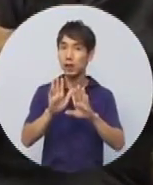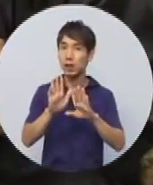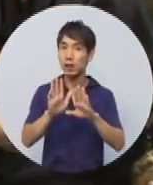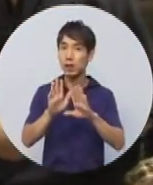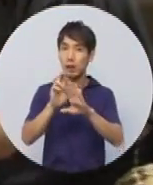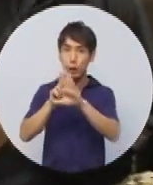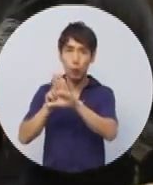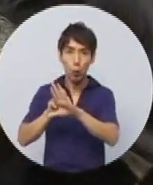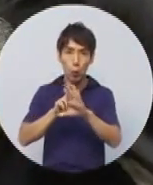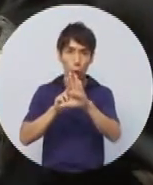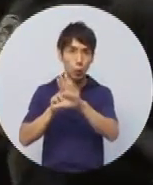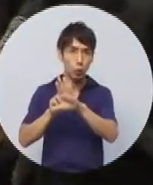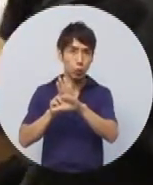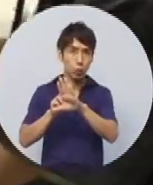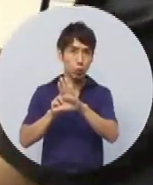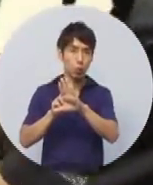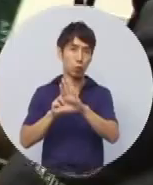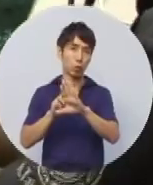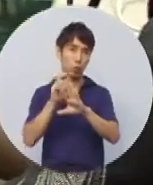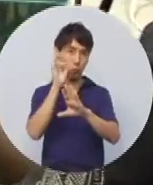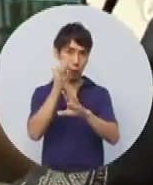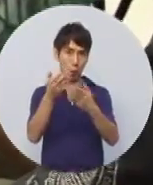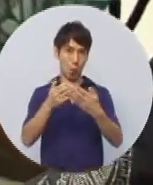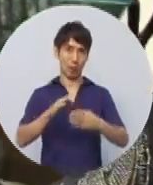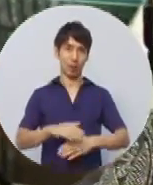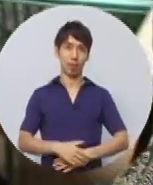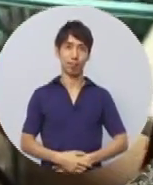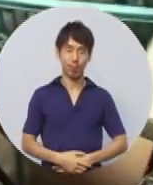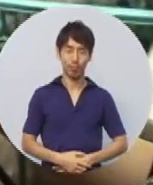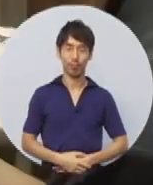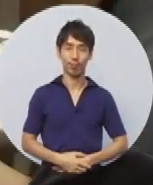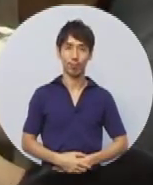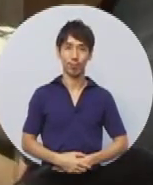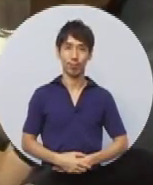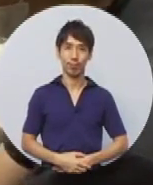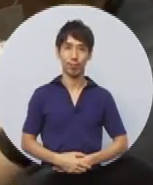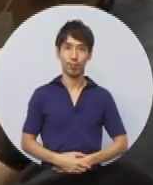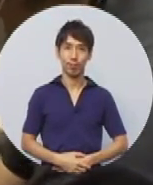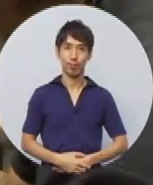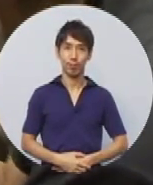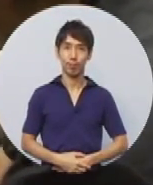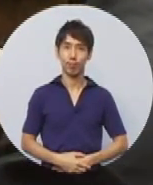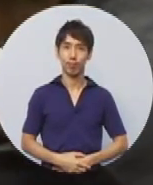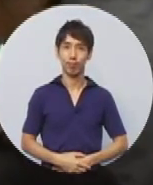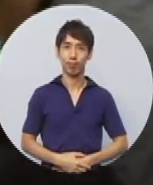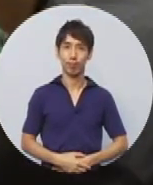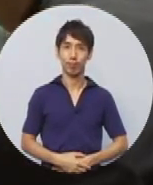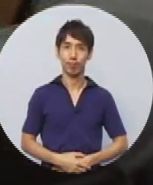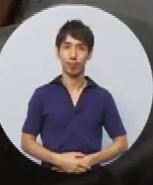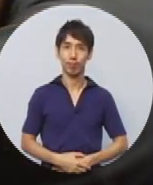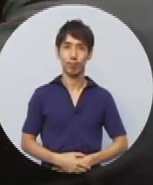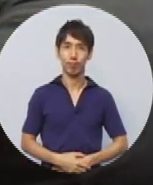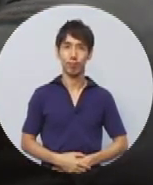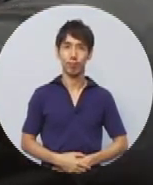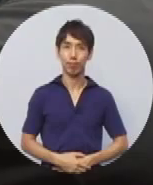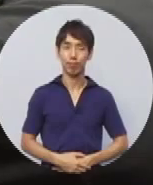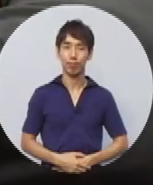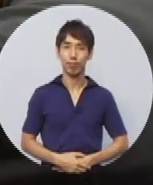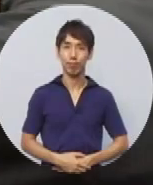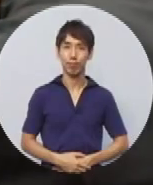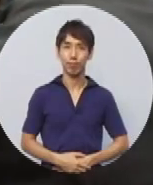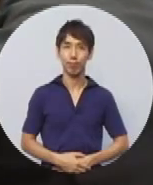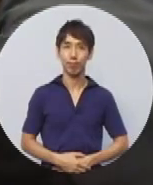ただきました。 上手、はい、上手だね。 こん にちは。できるわ。あ、はい、はい、上